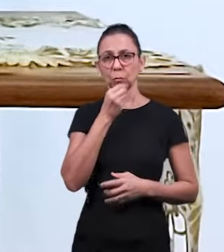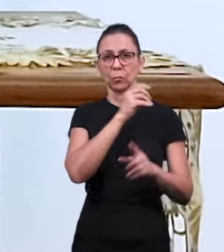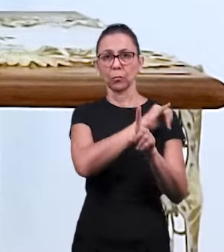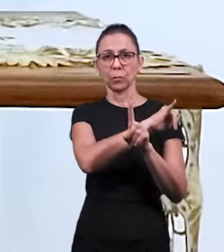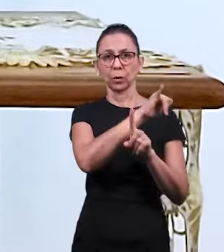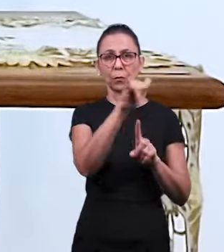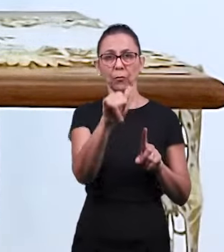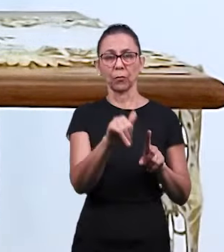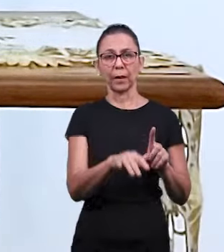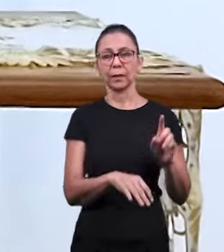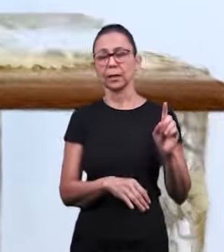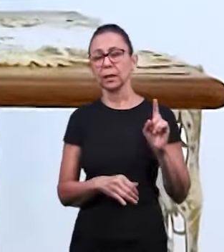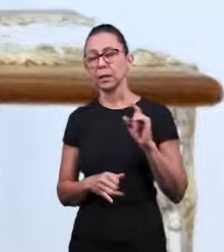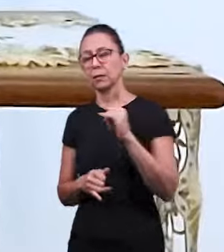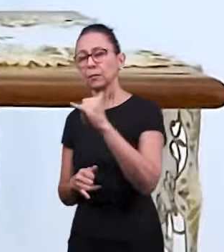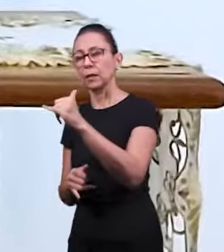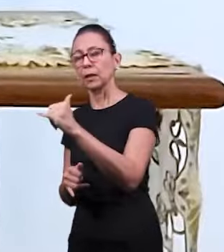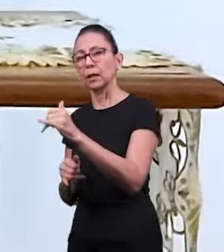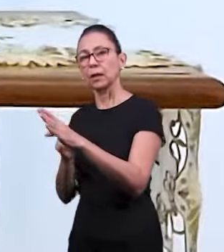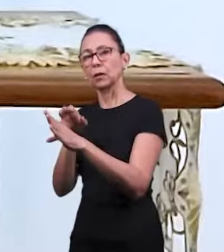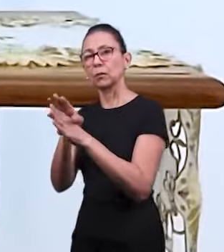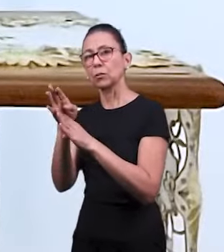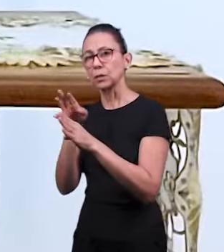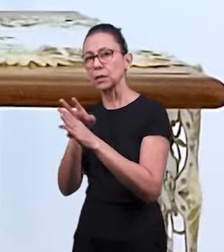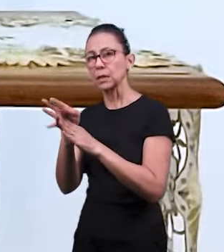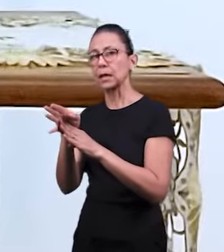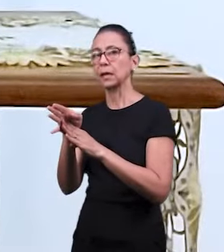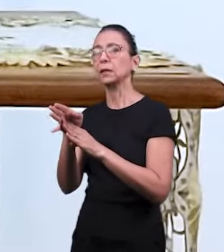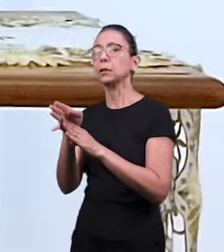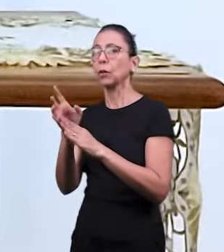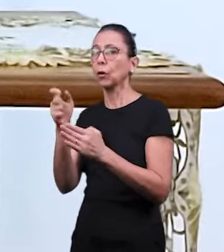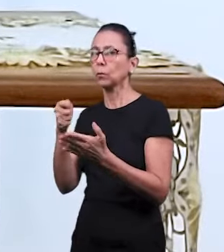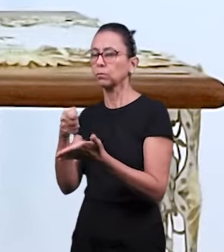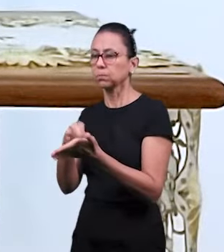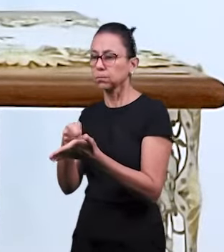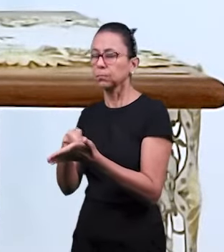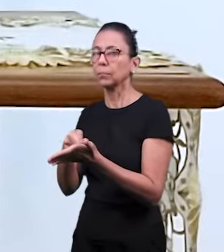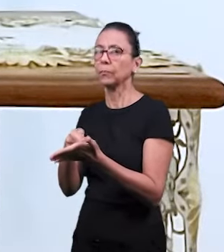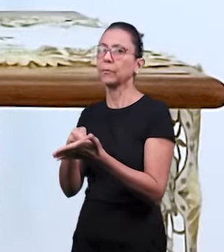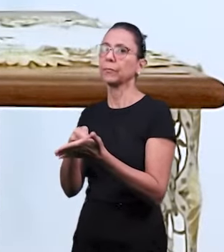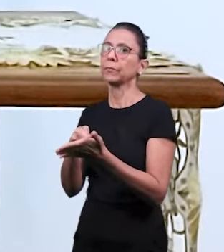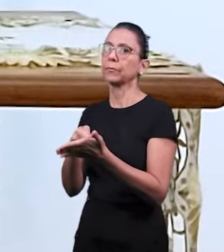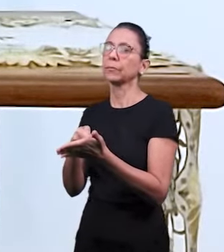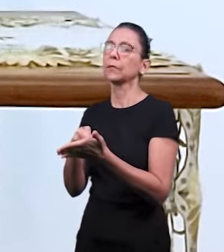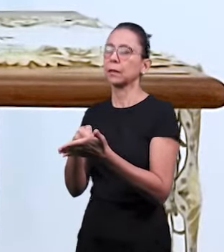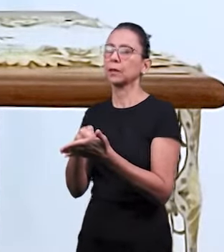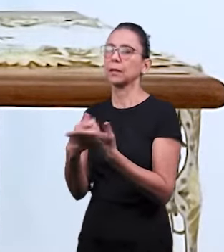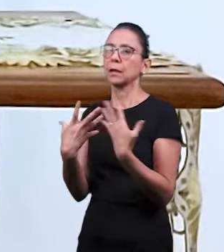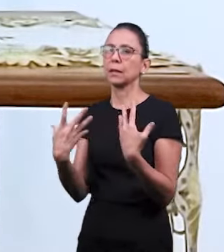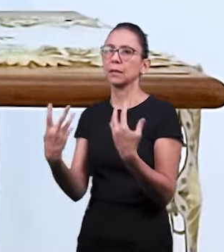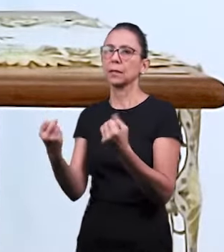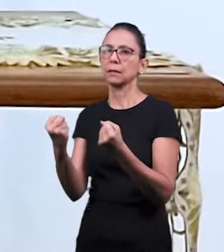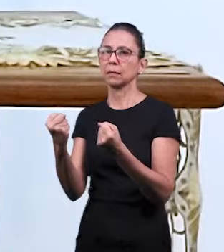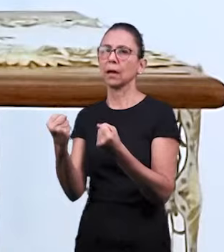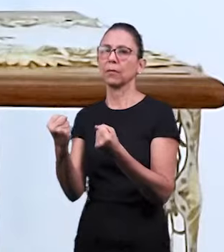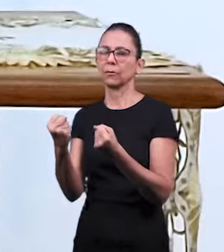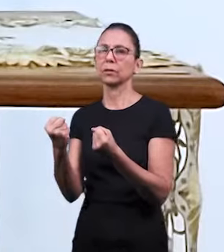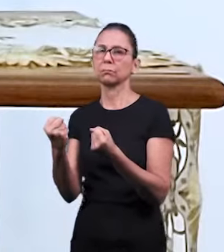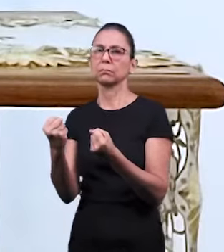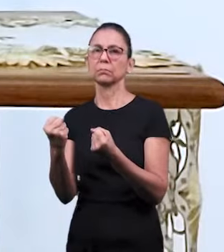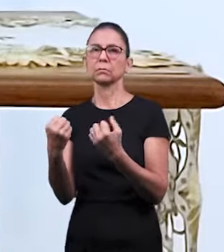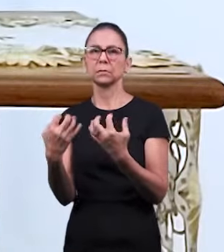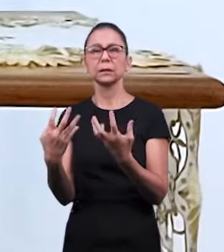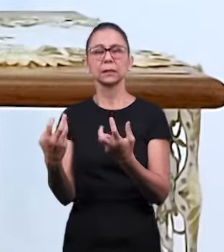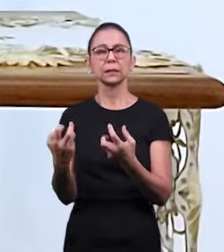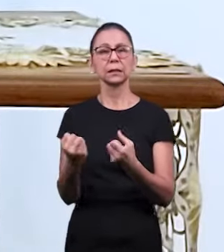это поправить его или посоветовать ему что-то, Давид всегда слушался, склонялся пред волей Божьей.